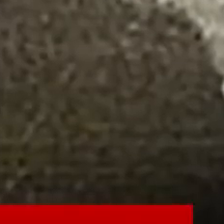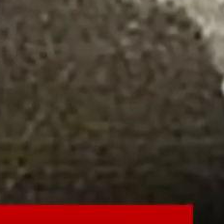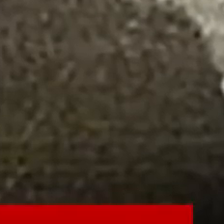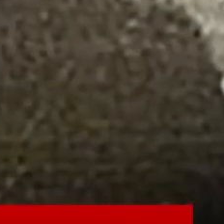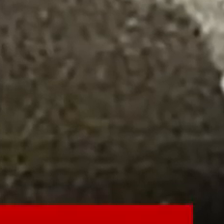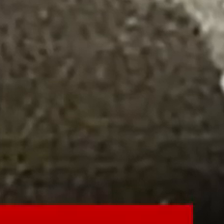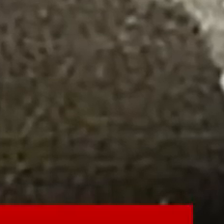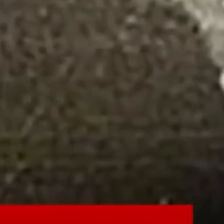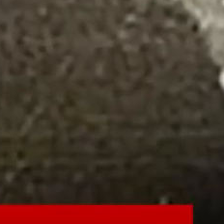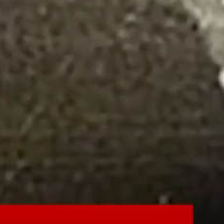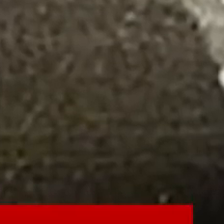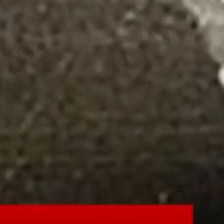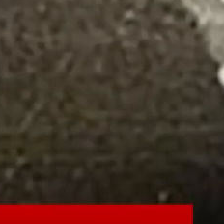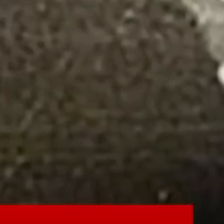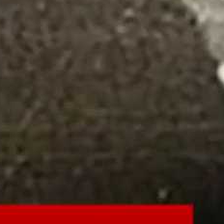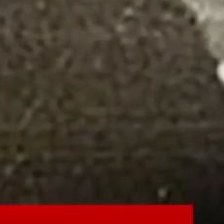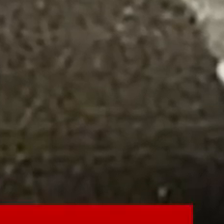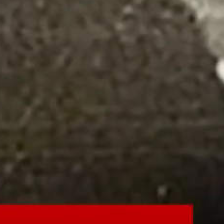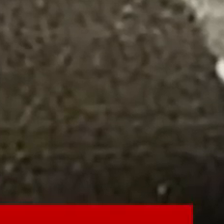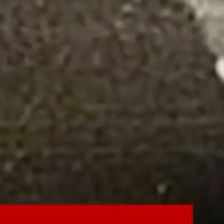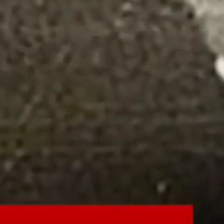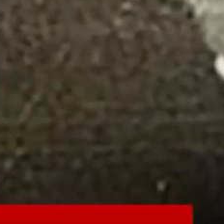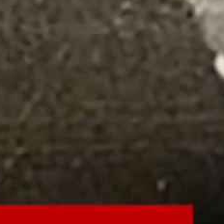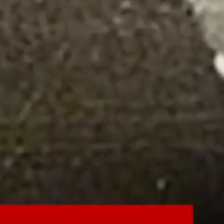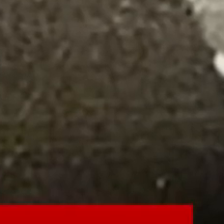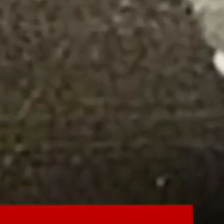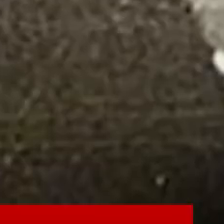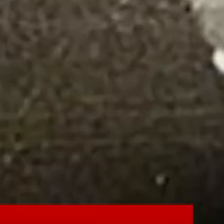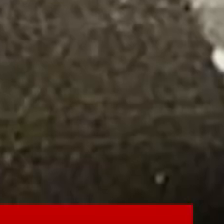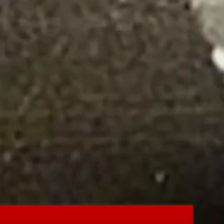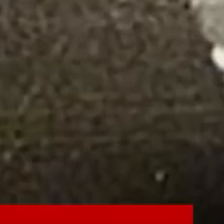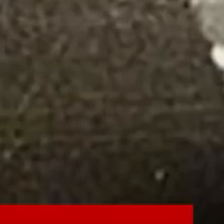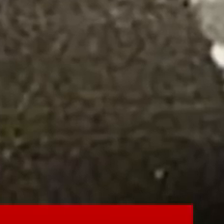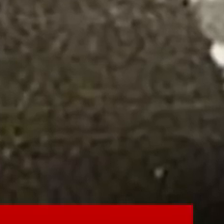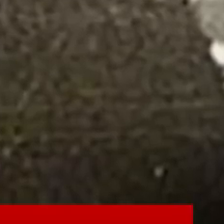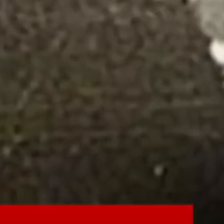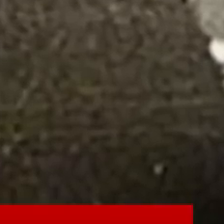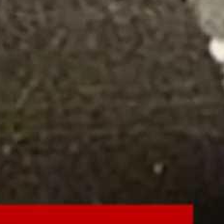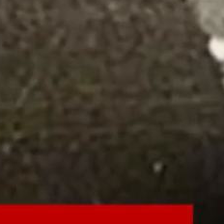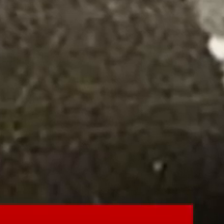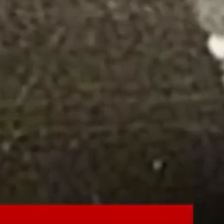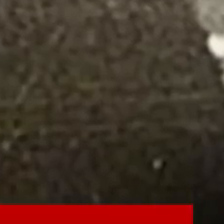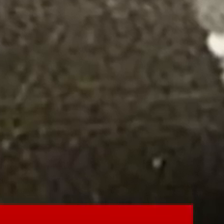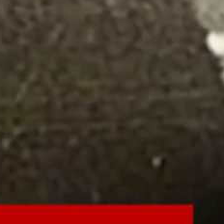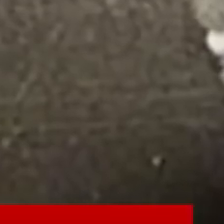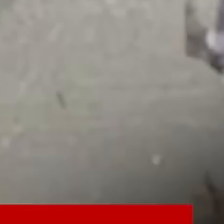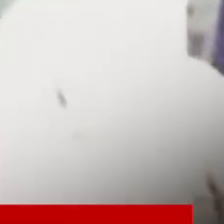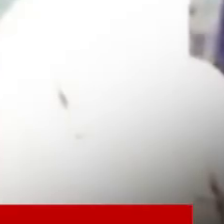Hanım biraz yara böyle güzelime Şirine